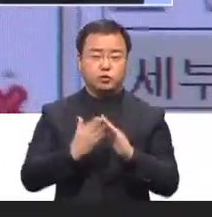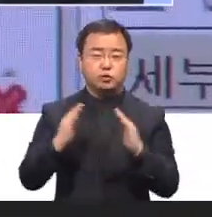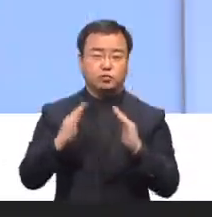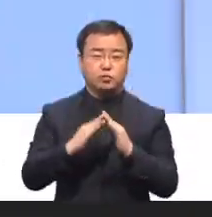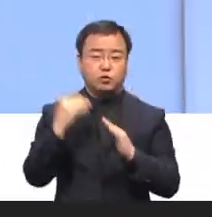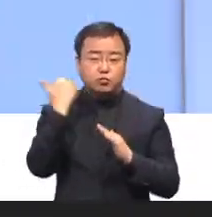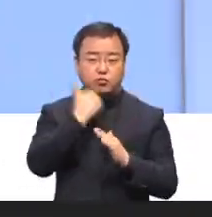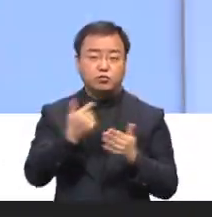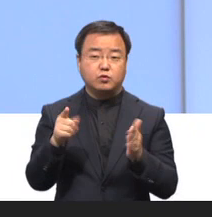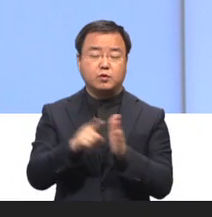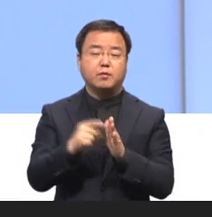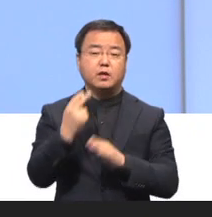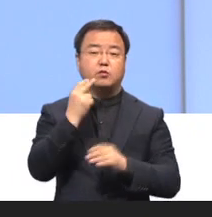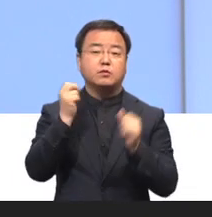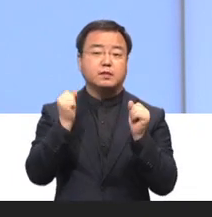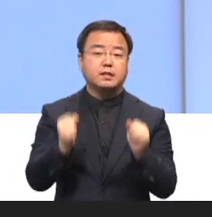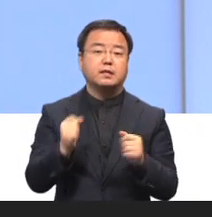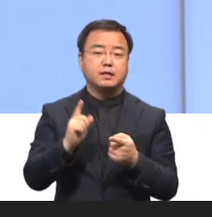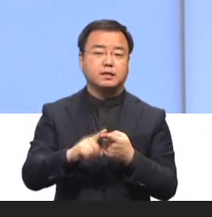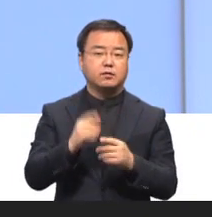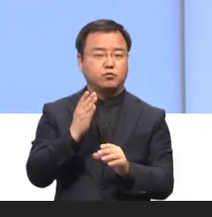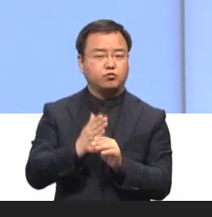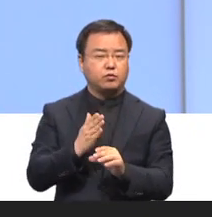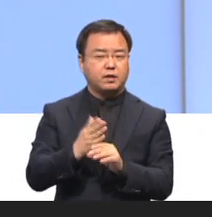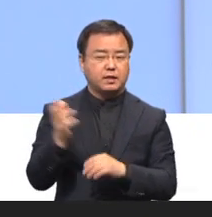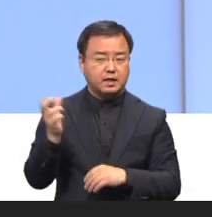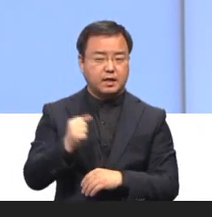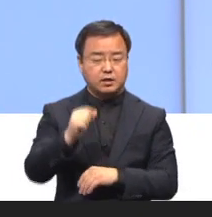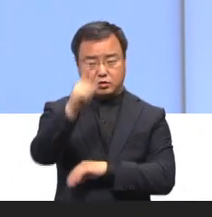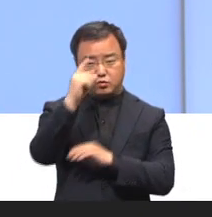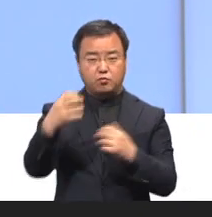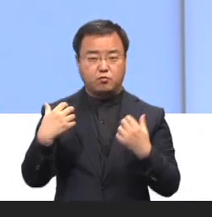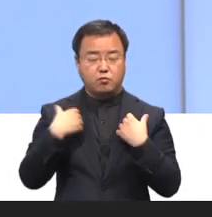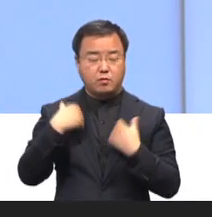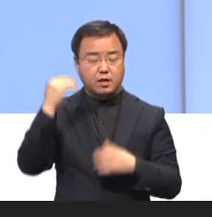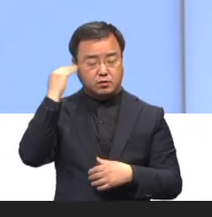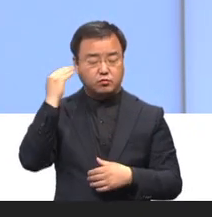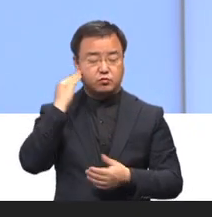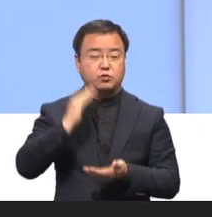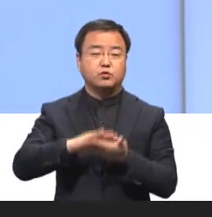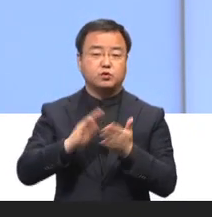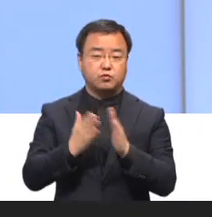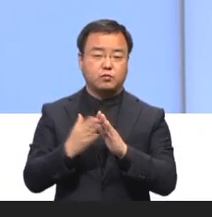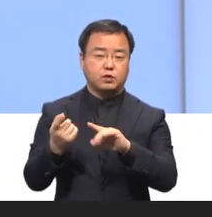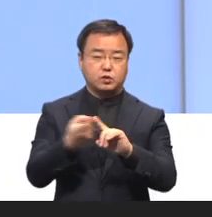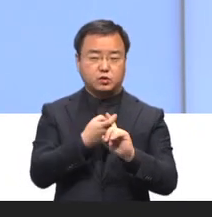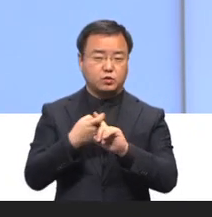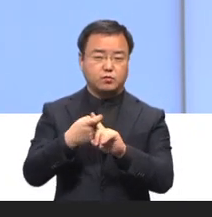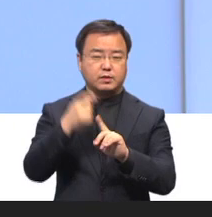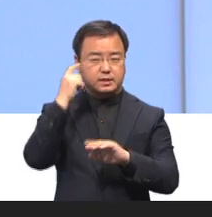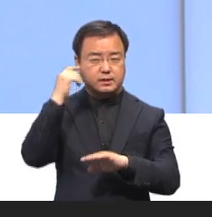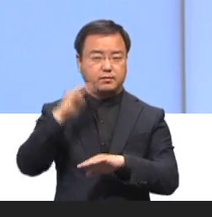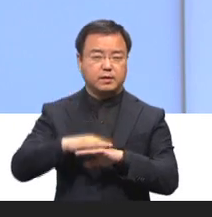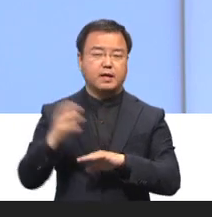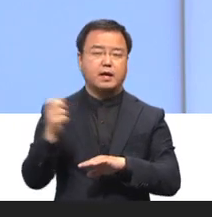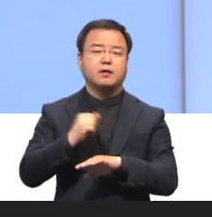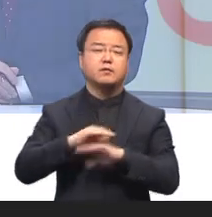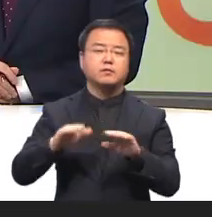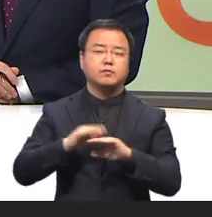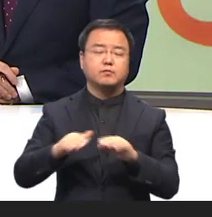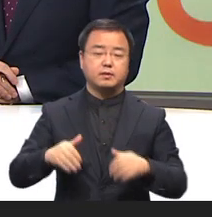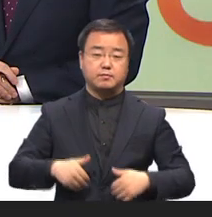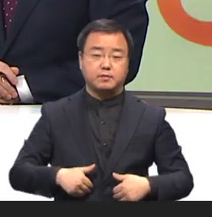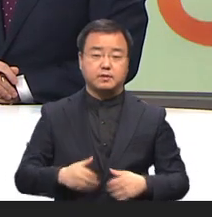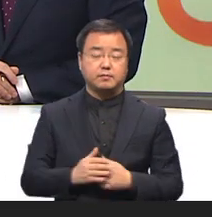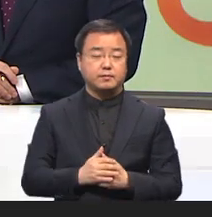이런 문제를 가운데 두고 정부와 한유총이 좀 지혜롭게 문제를 풀어가야 되지 않을까 저는 그렇게 생각을 됩니다. 예. 뭐